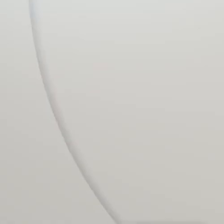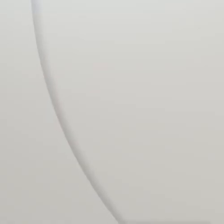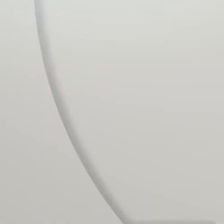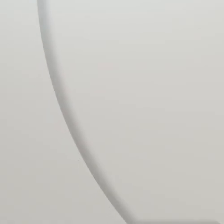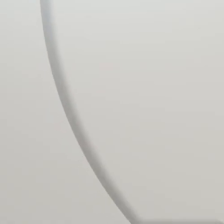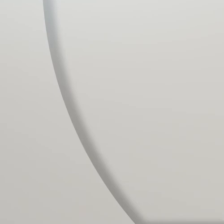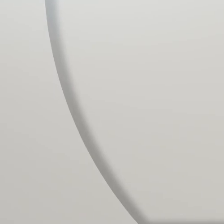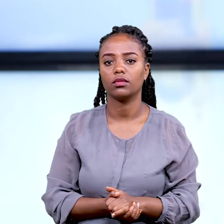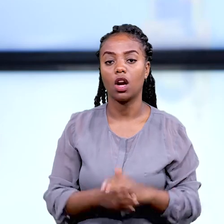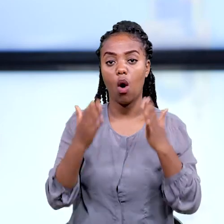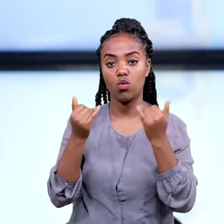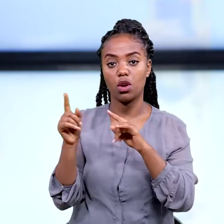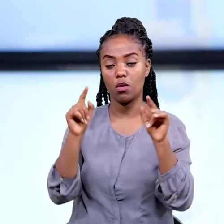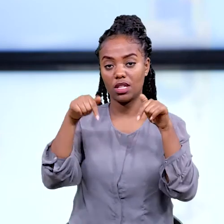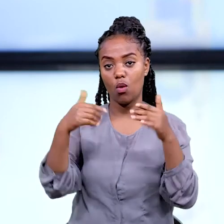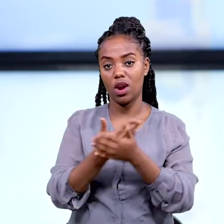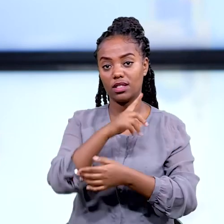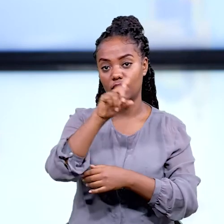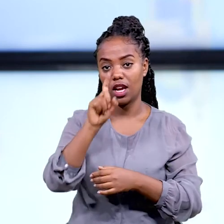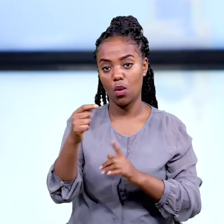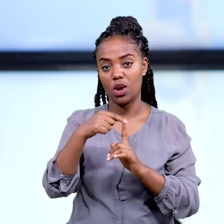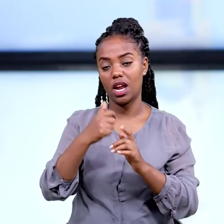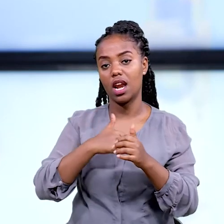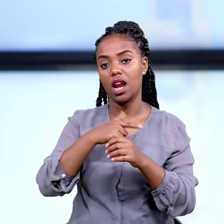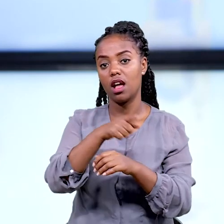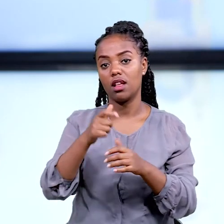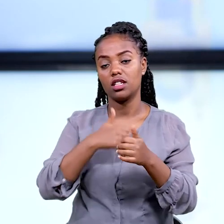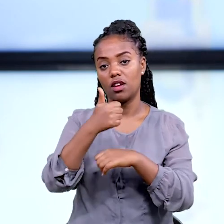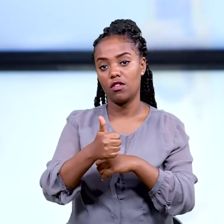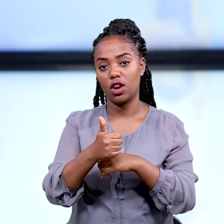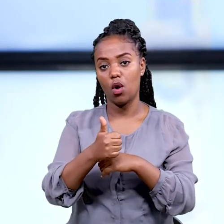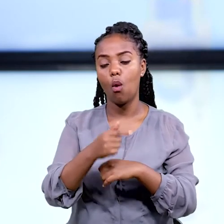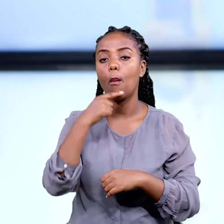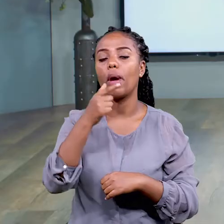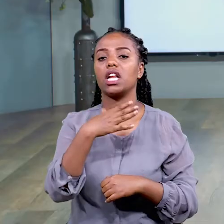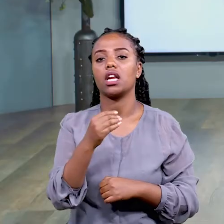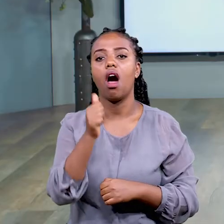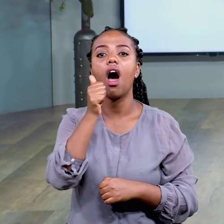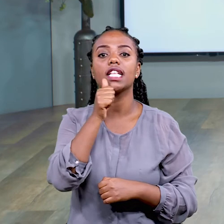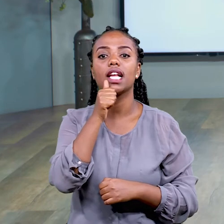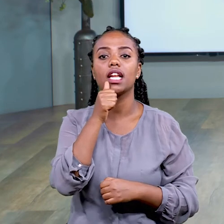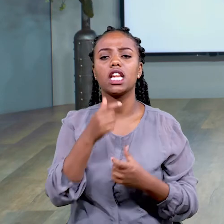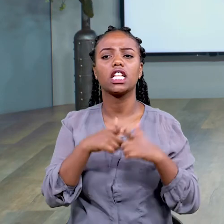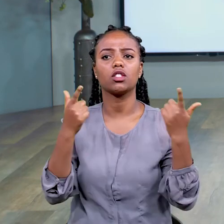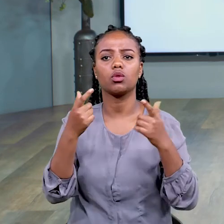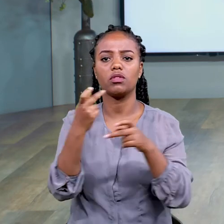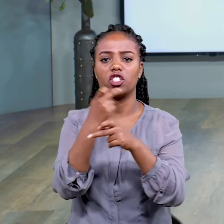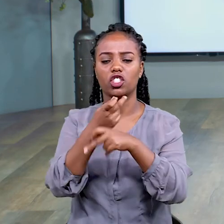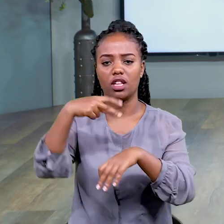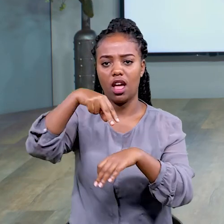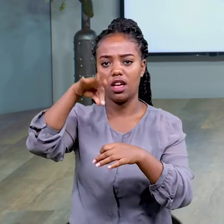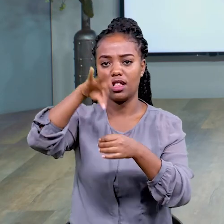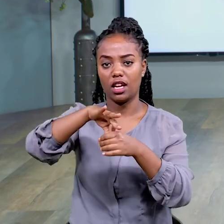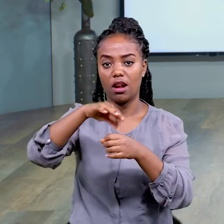አሁን ደግሞ የዛሬውን አዲስ ጥያቄ ወደ እናንተ እናሳልፋለን። እንበልና አስቴር ለግዙፍ ኩባንያ